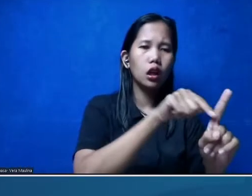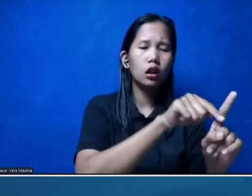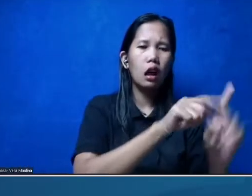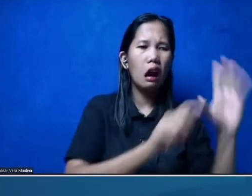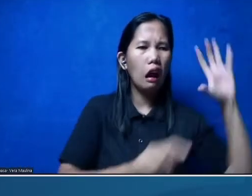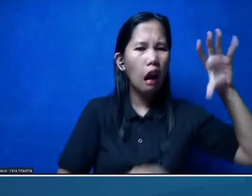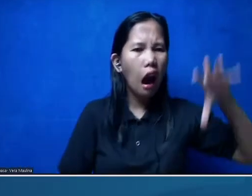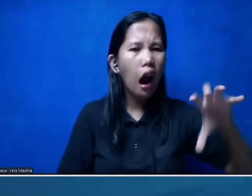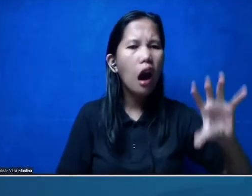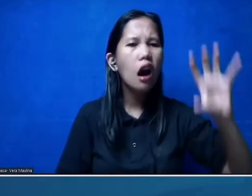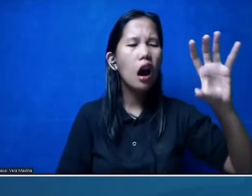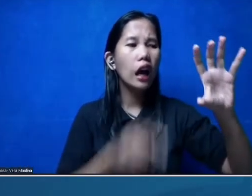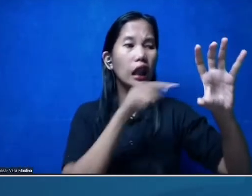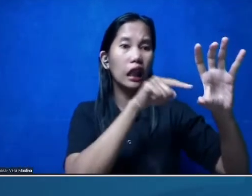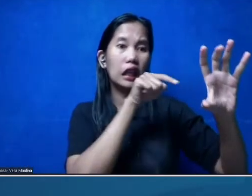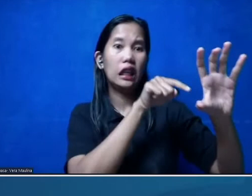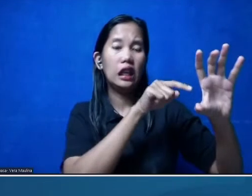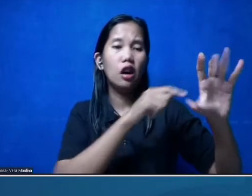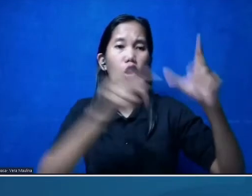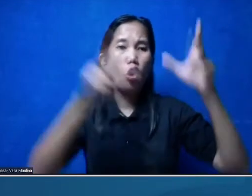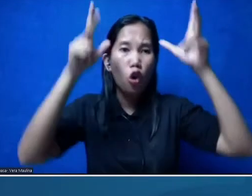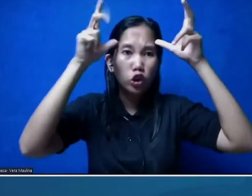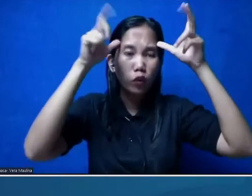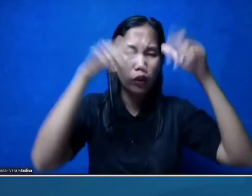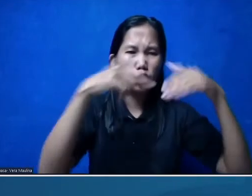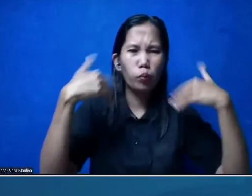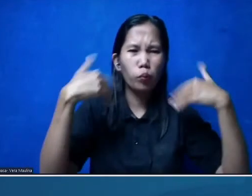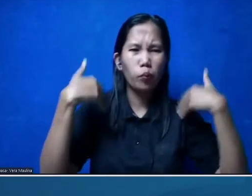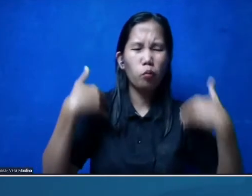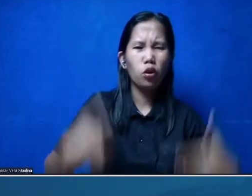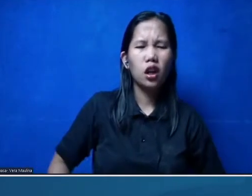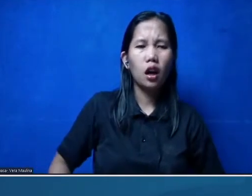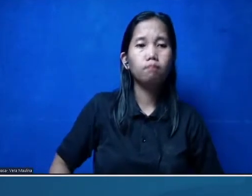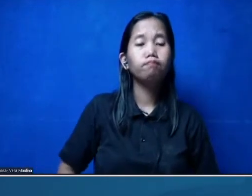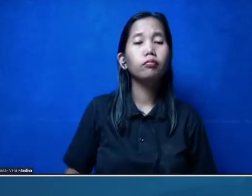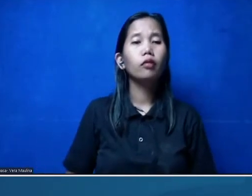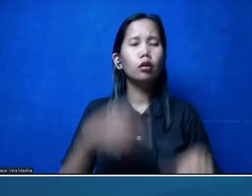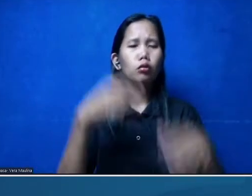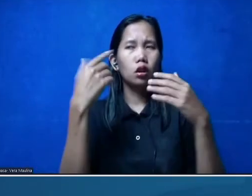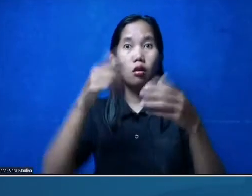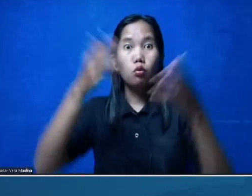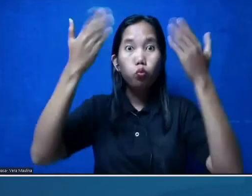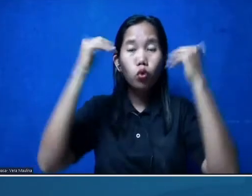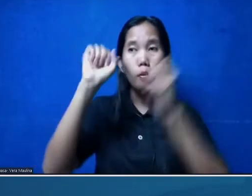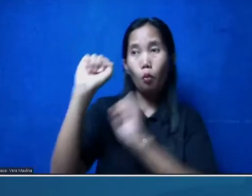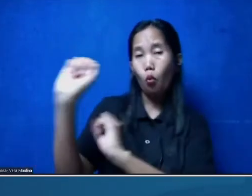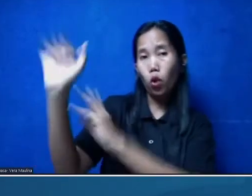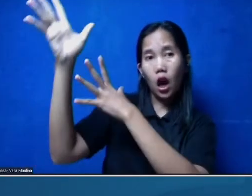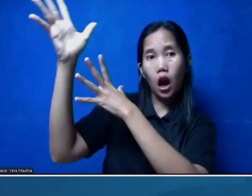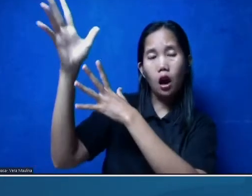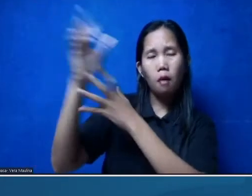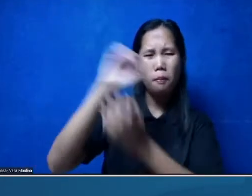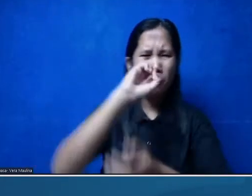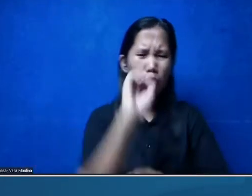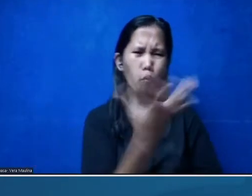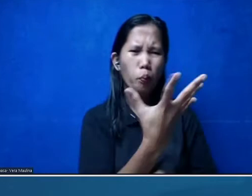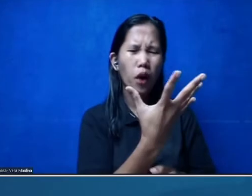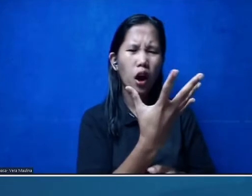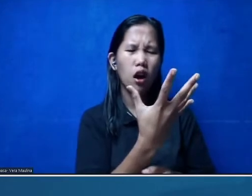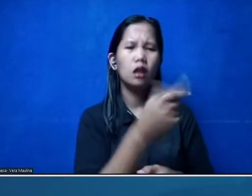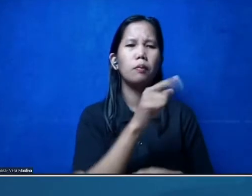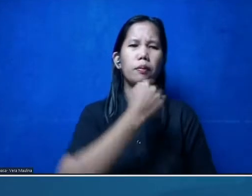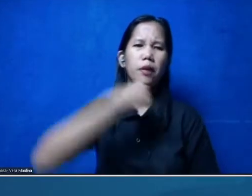tabiatnya telah berubah dengan penuh kesombongan dan iri hati akhirnya di dia diberi gelar setan atau iblis